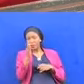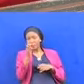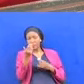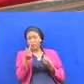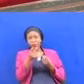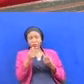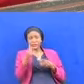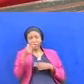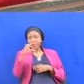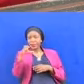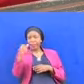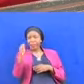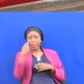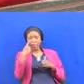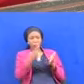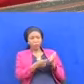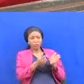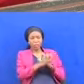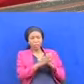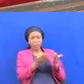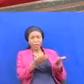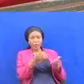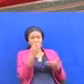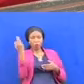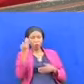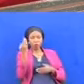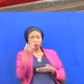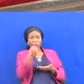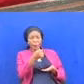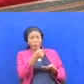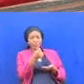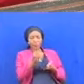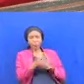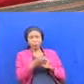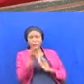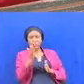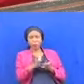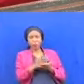bajeti kuanzia ukurasa wa 14 hadi ukurasa wa 23. Udhibiti